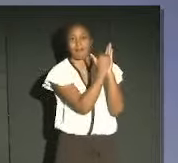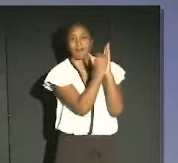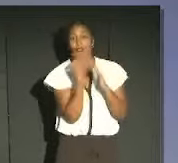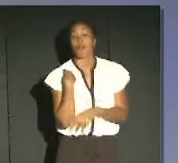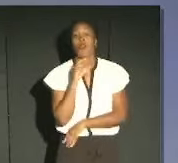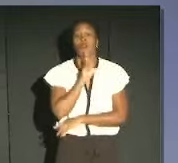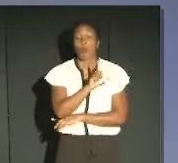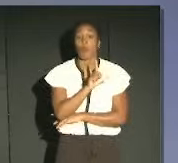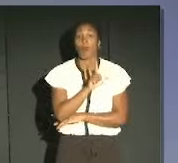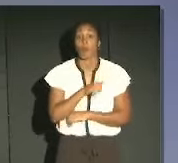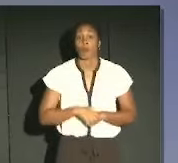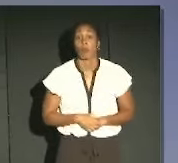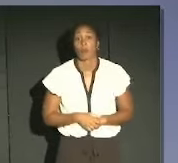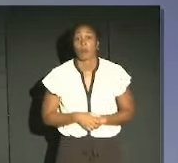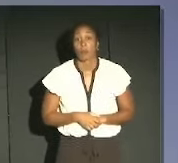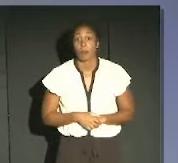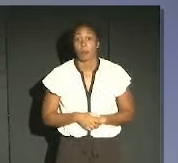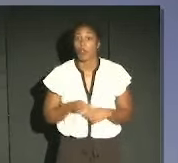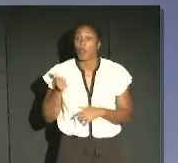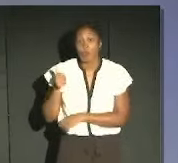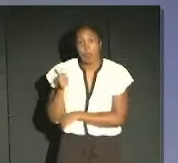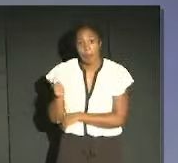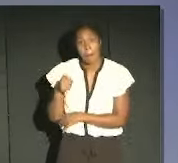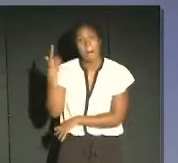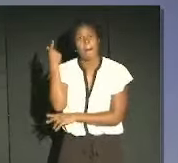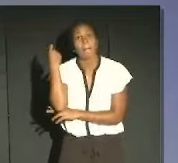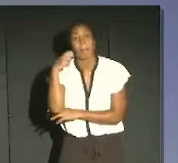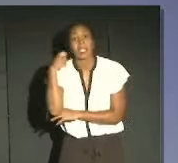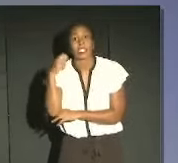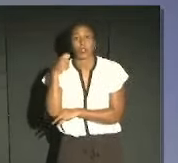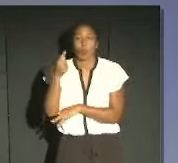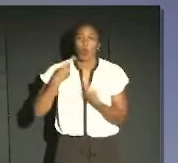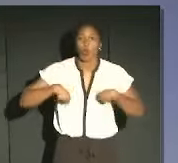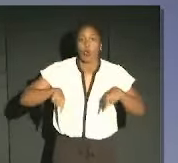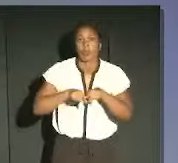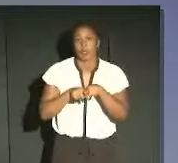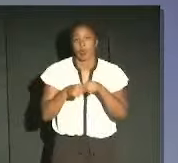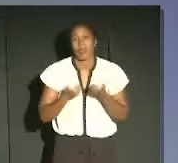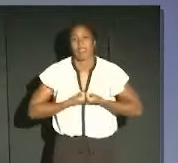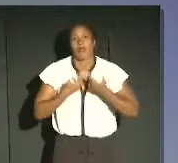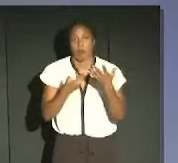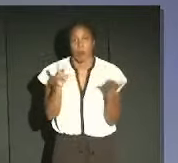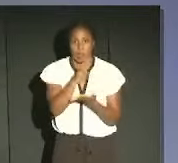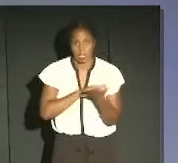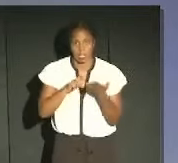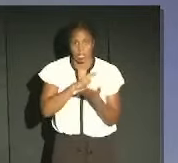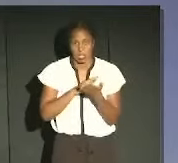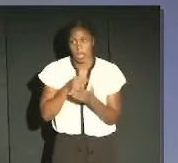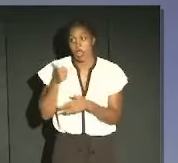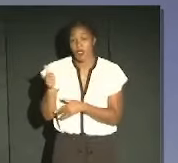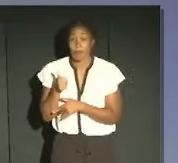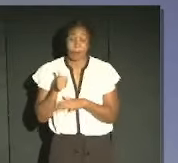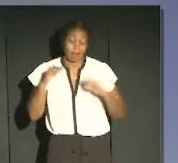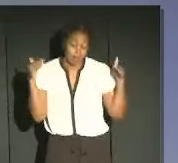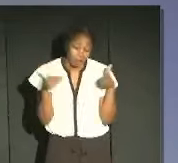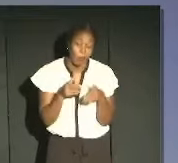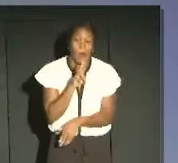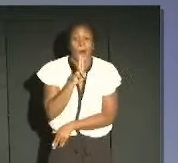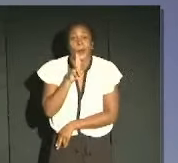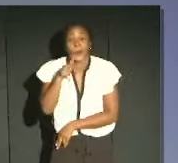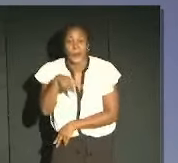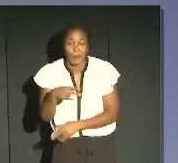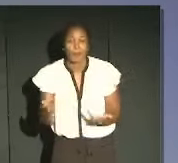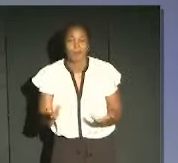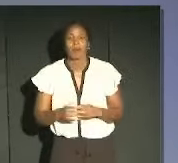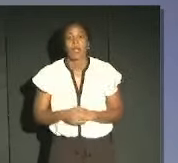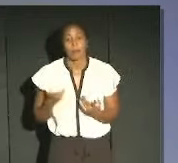Margie qui est président de la commission du développement régional la fameuse commission qui s'occupe des région ultrapériphérique qui se